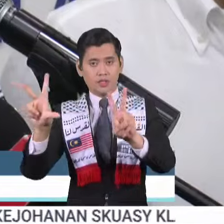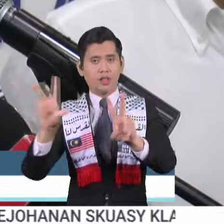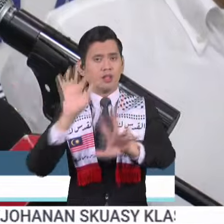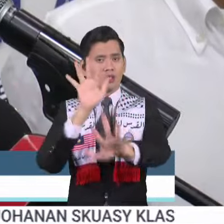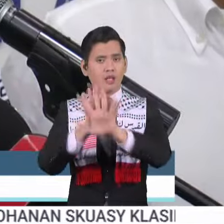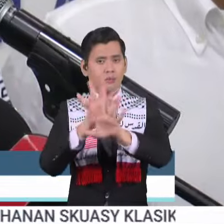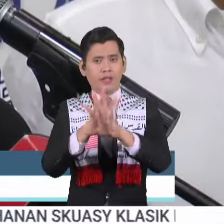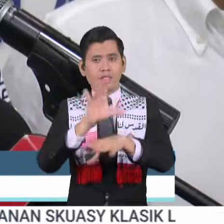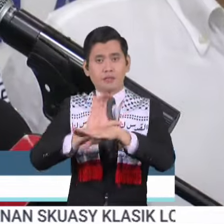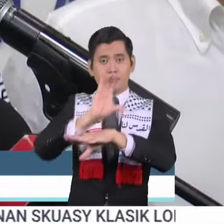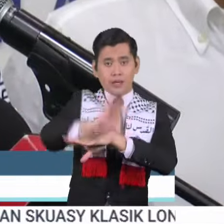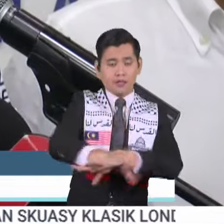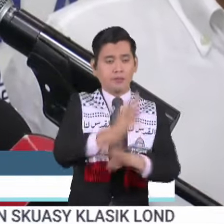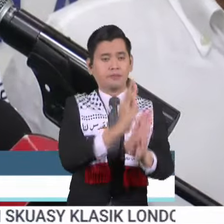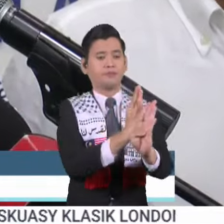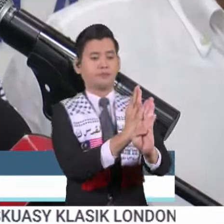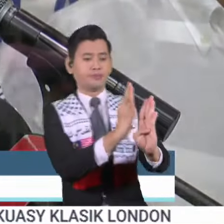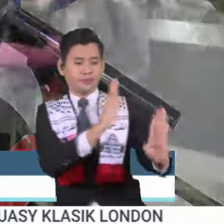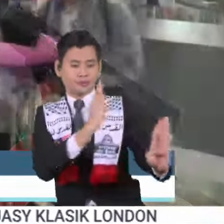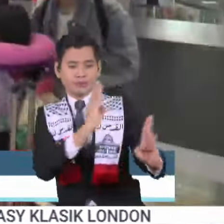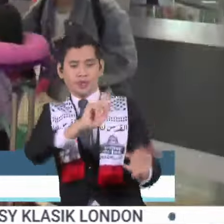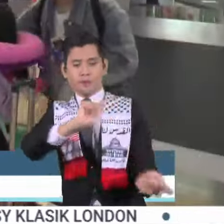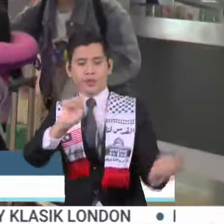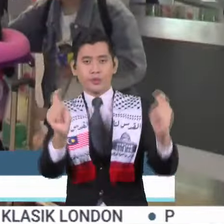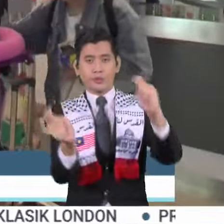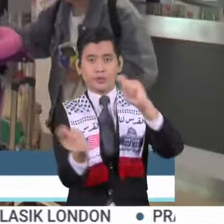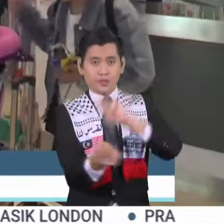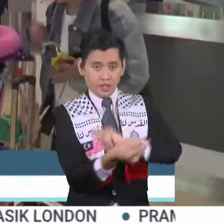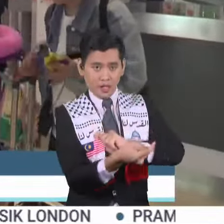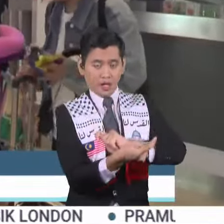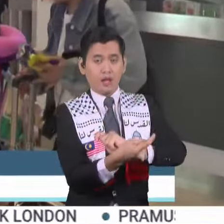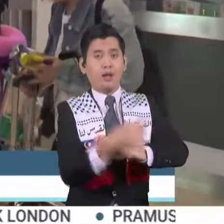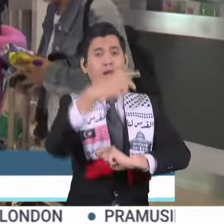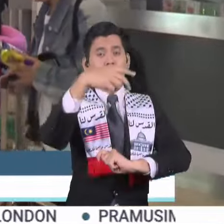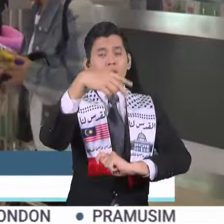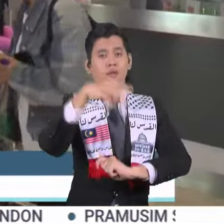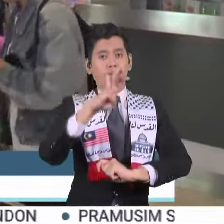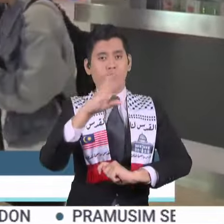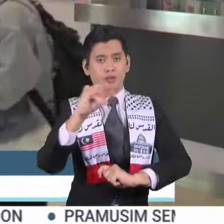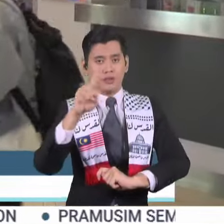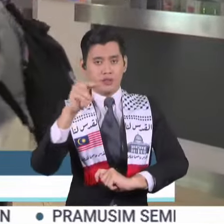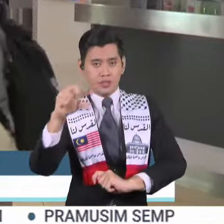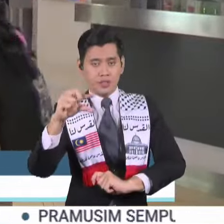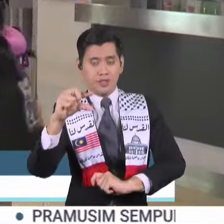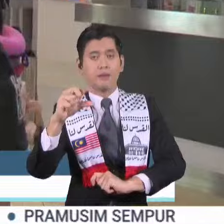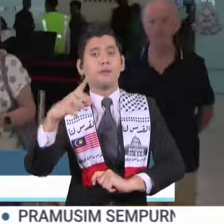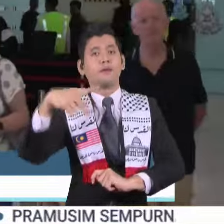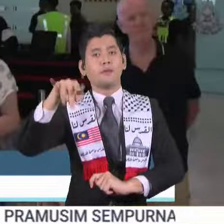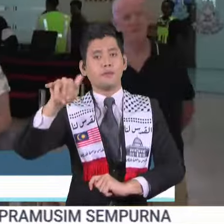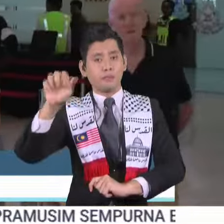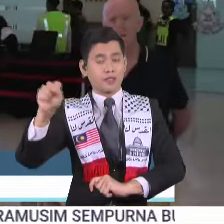beratur panjang untuk menukar boarding pass, dan kita telah pun memohon kerjasama daripada pihak